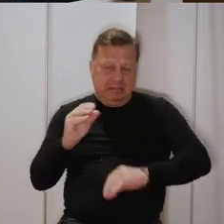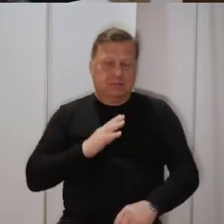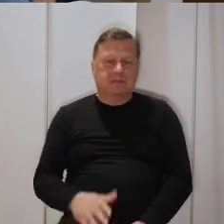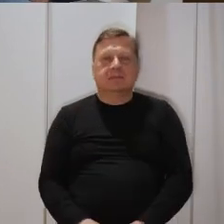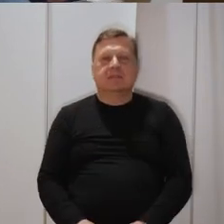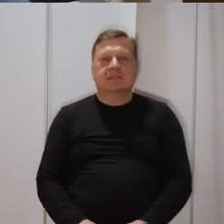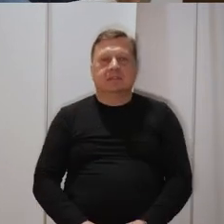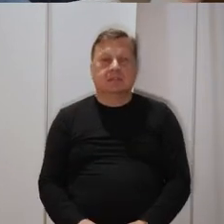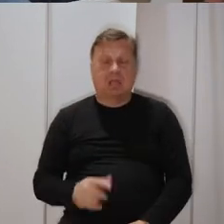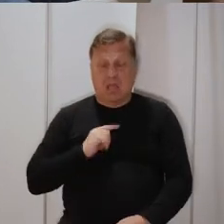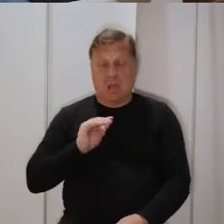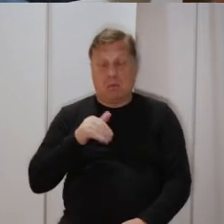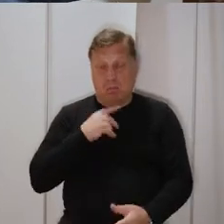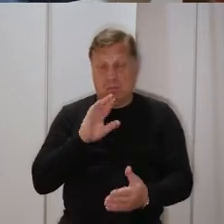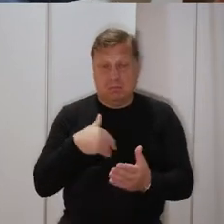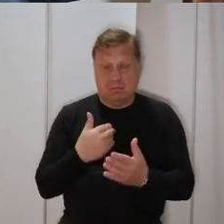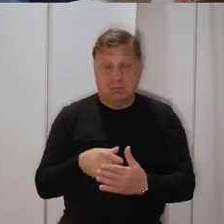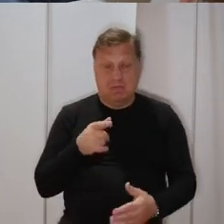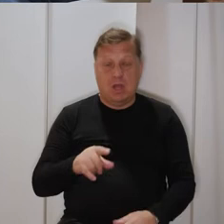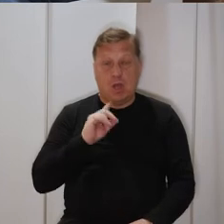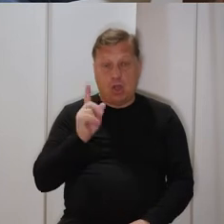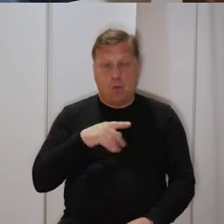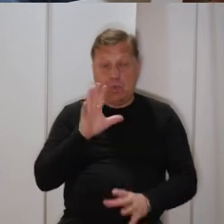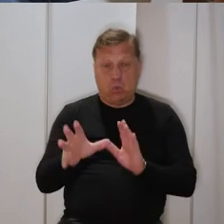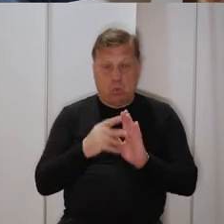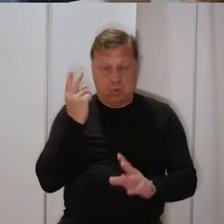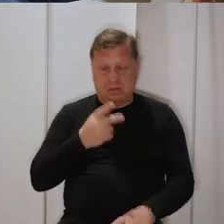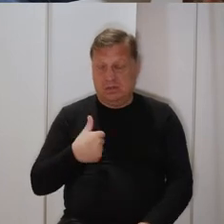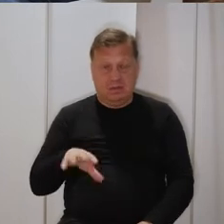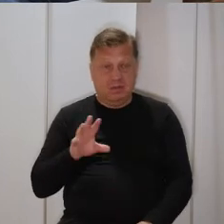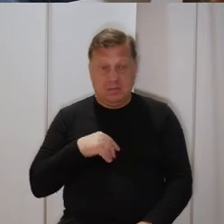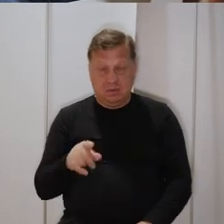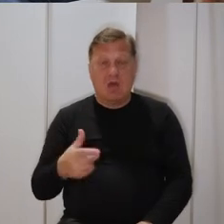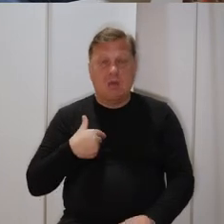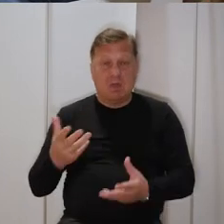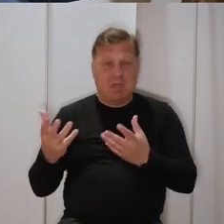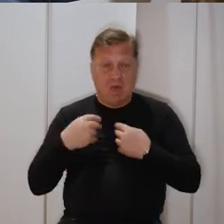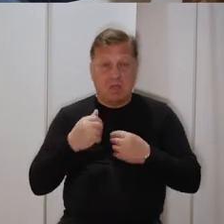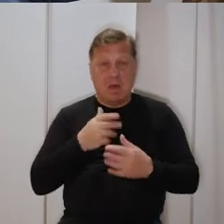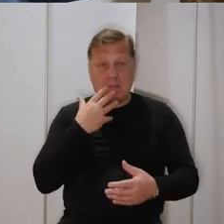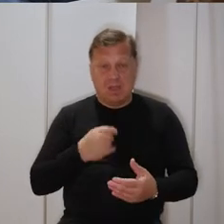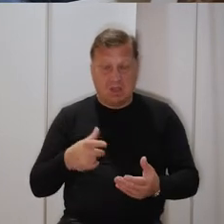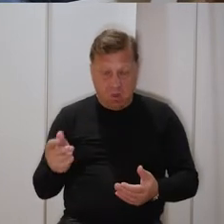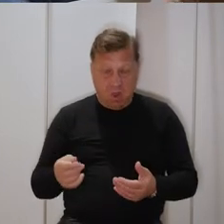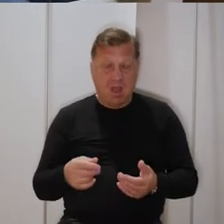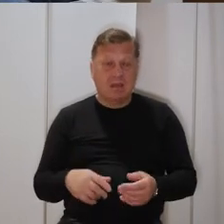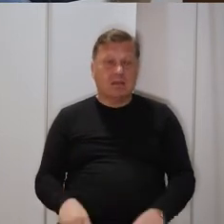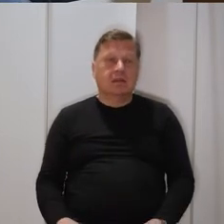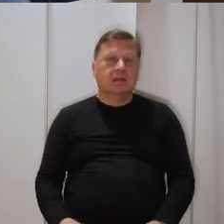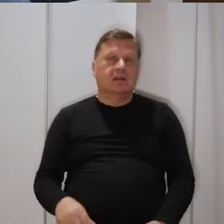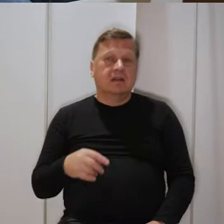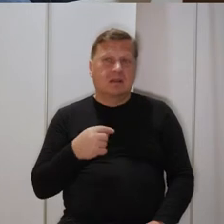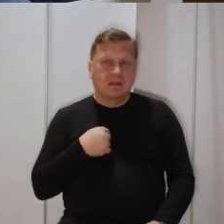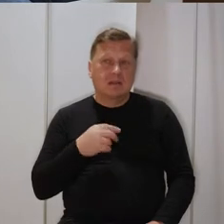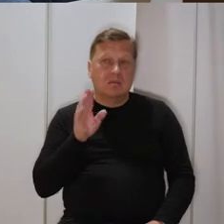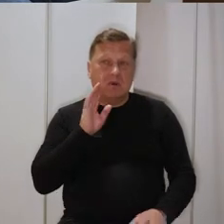Ja się teraz mogę przyznać, że ja nie przeczytałam tych wszystkich komiksów jeszcze. Dostałam je na Mikołajki, więc wiecie, to jak z czekoladkami, dostajecie komiksami.